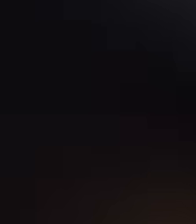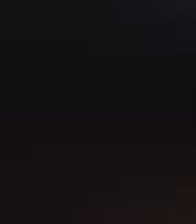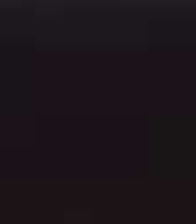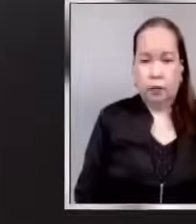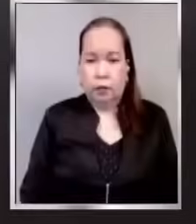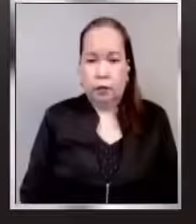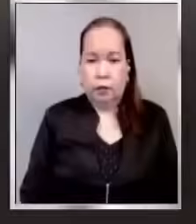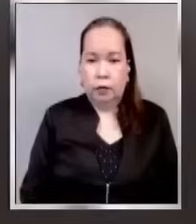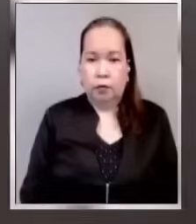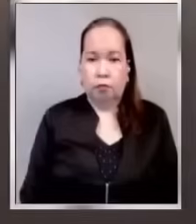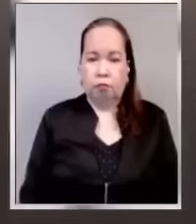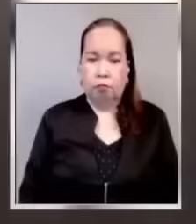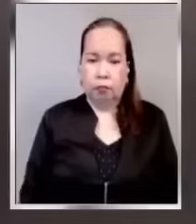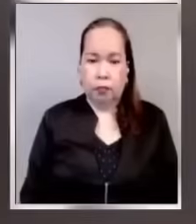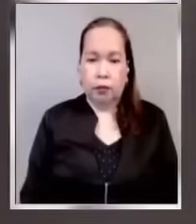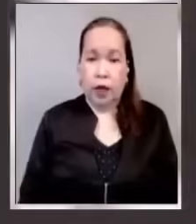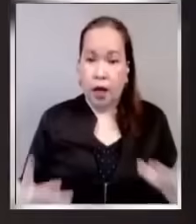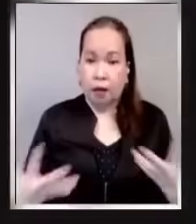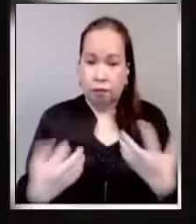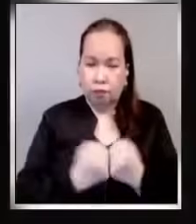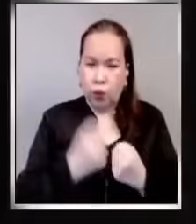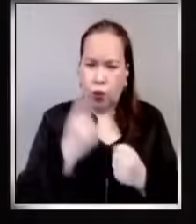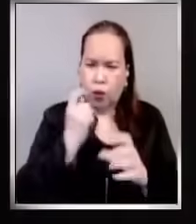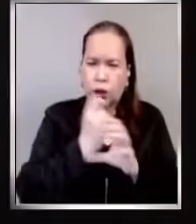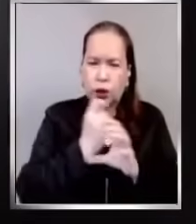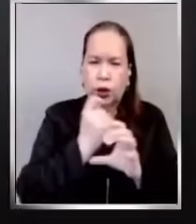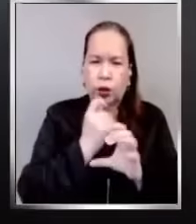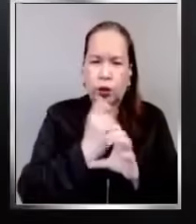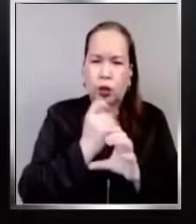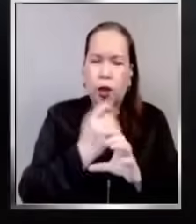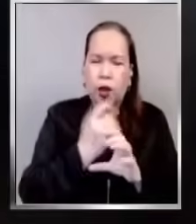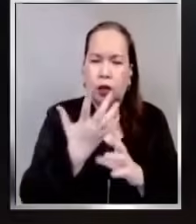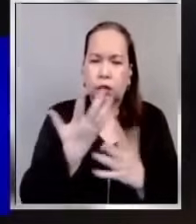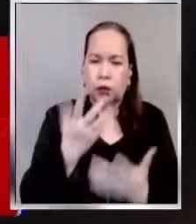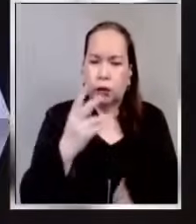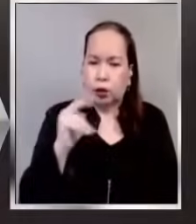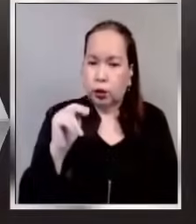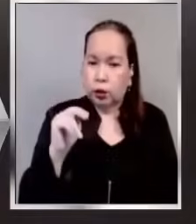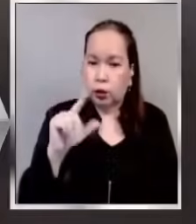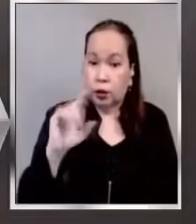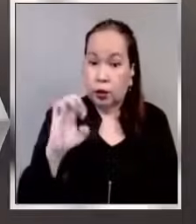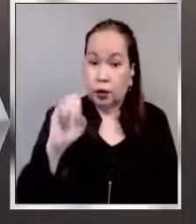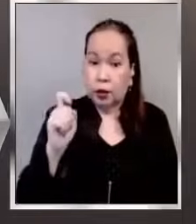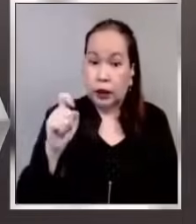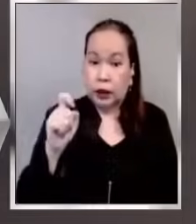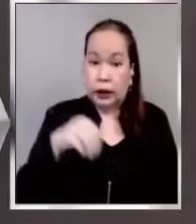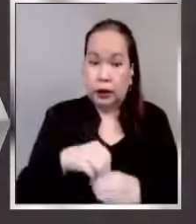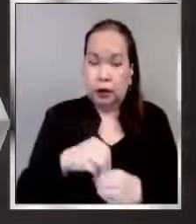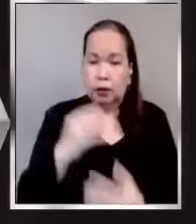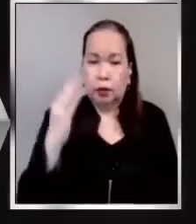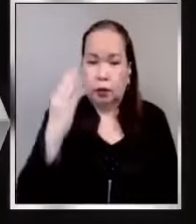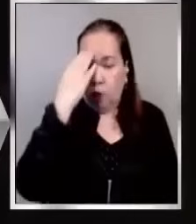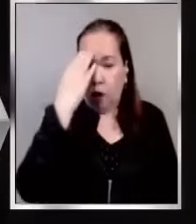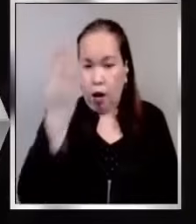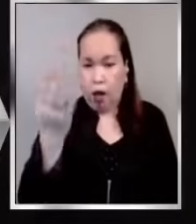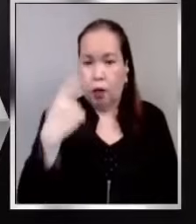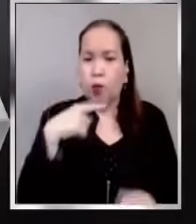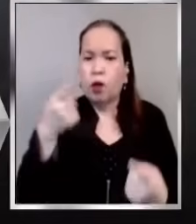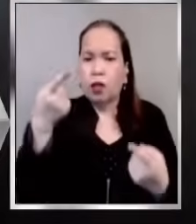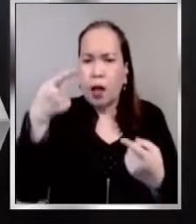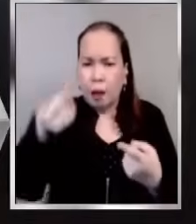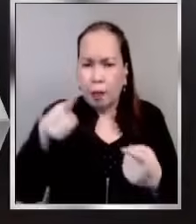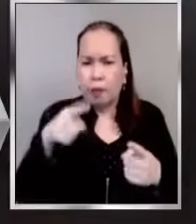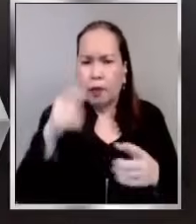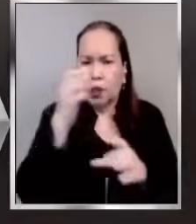Nadisgrasya ang isang truck sa bahagi ng NLEX northbound sa Balagtas, Bulacan. At ayon sa pulisya, kumabig pakaliwa ang truck para iwasan ang